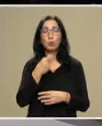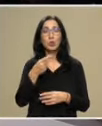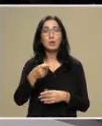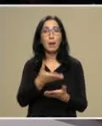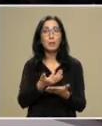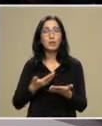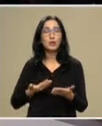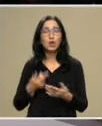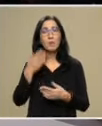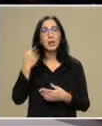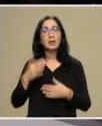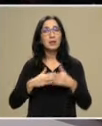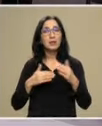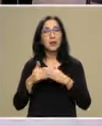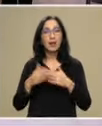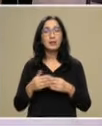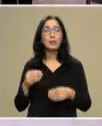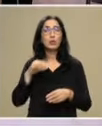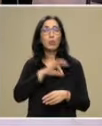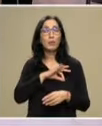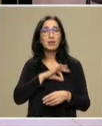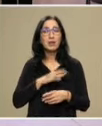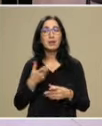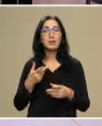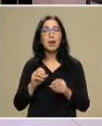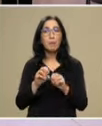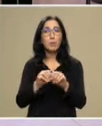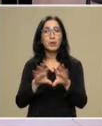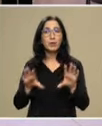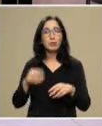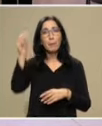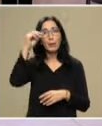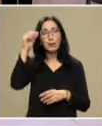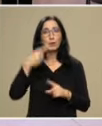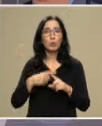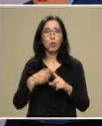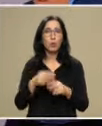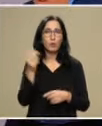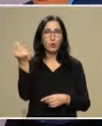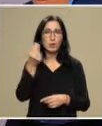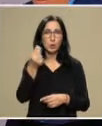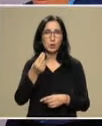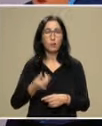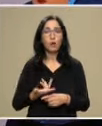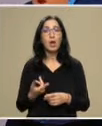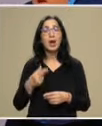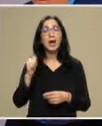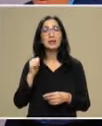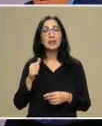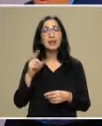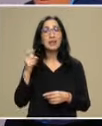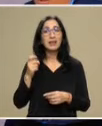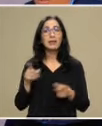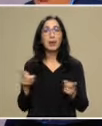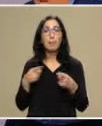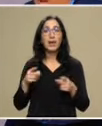тя привлича млади таланти и допринася за развитието и популяризирането на българското хорово изкуство. Андрей и Гергана пеят